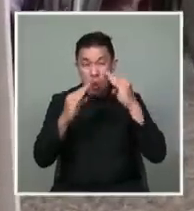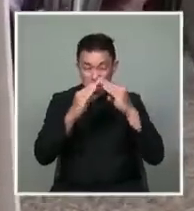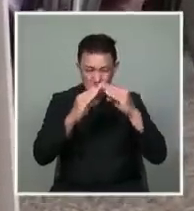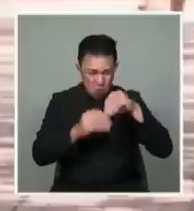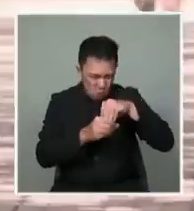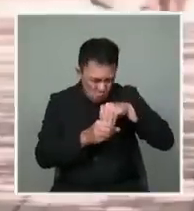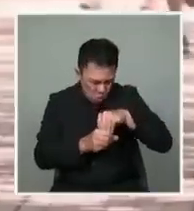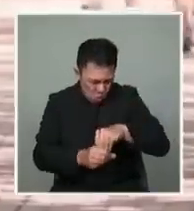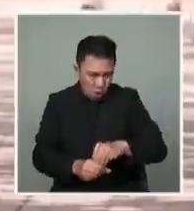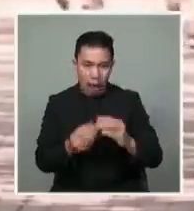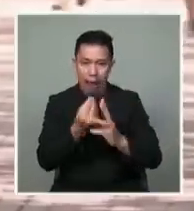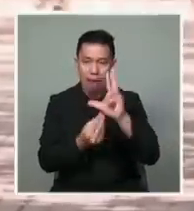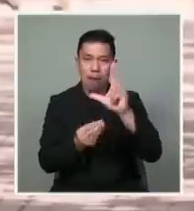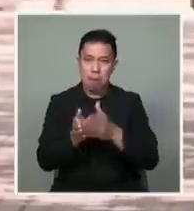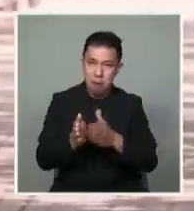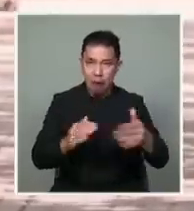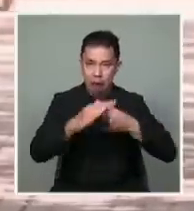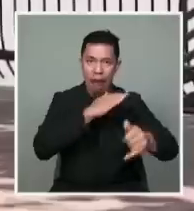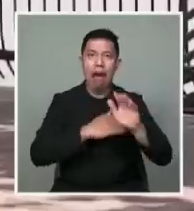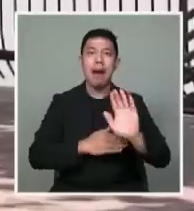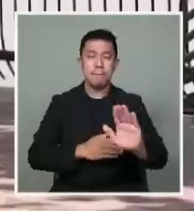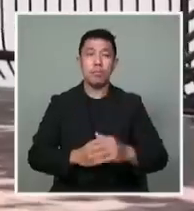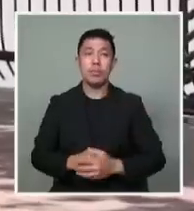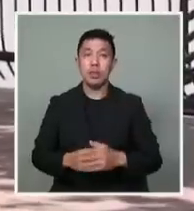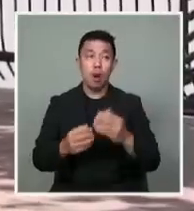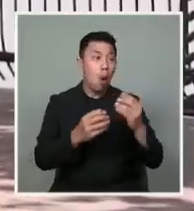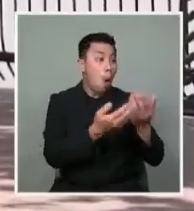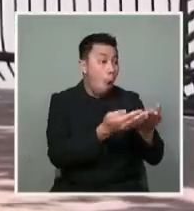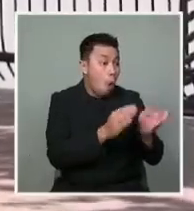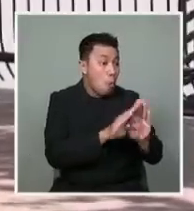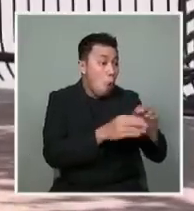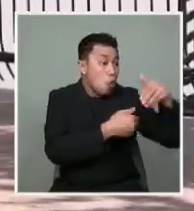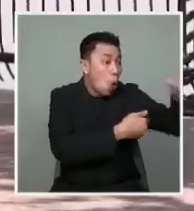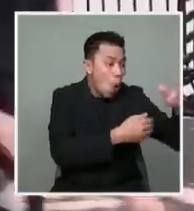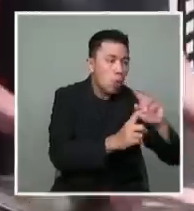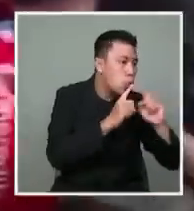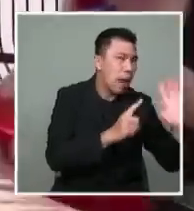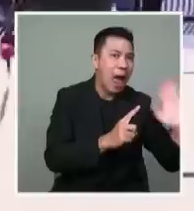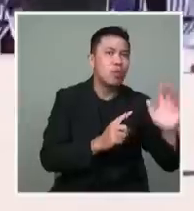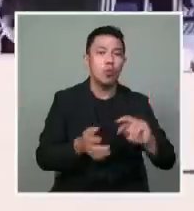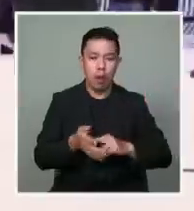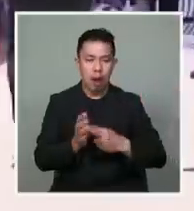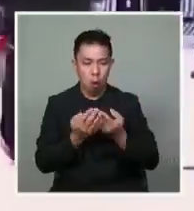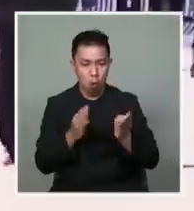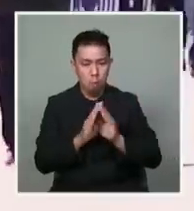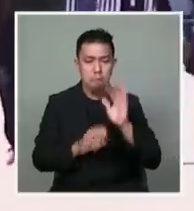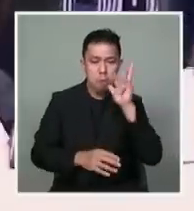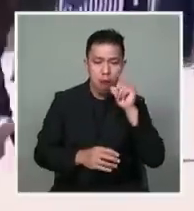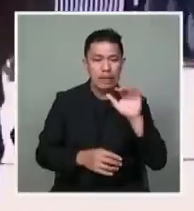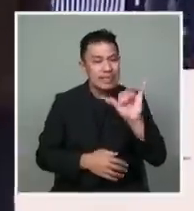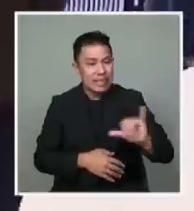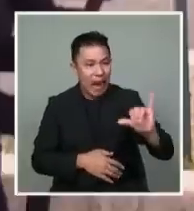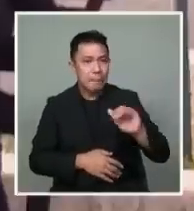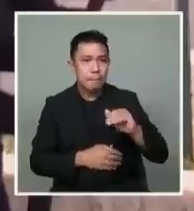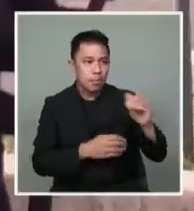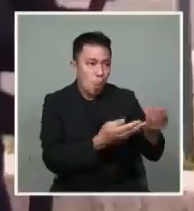ร์นี้เลยแล้วก็ห้ามการรวมกลุ่มกับคนนอกครัวเรือนของตัวเองครัวเรือนตัวเองนะคะหมายถึงว่าจะไปเจอญาติเนี่ย